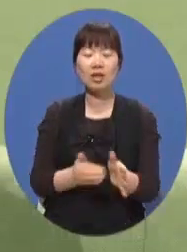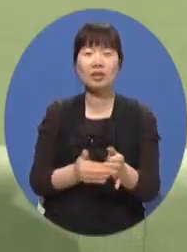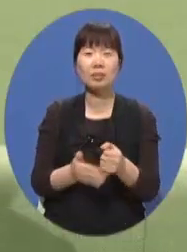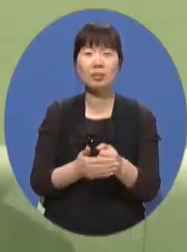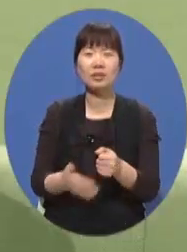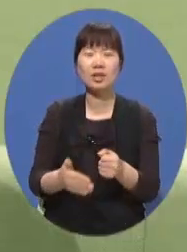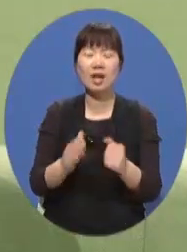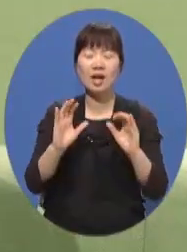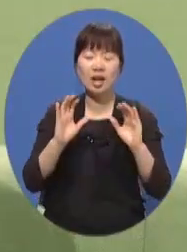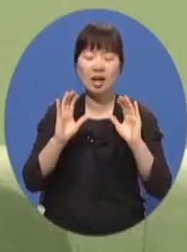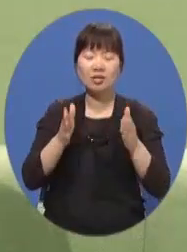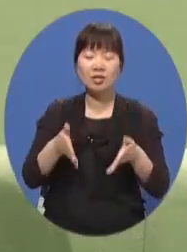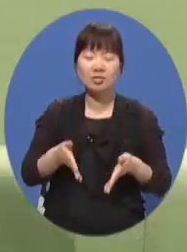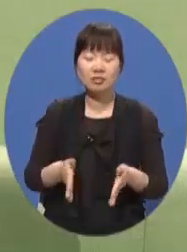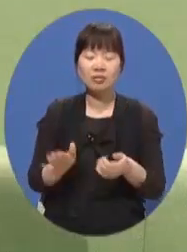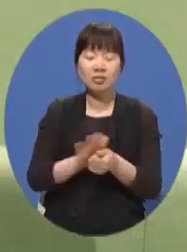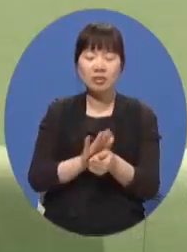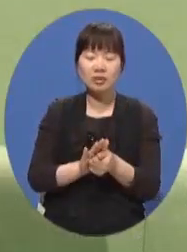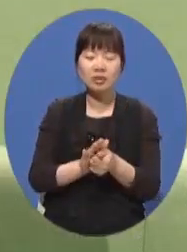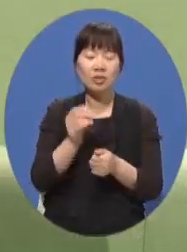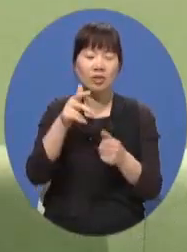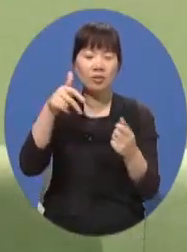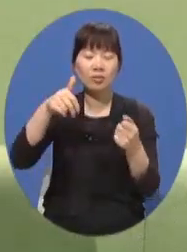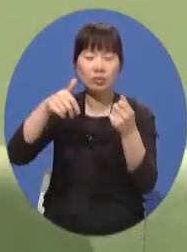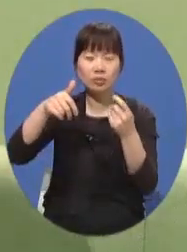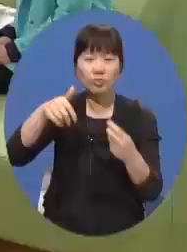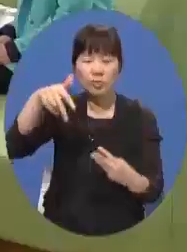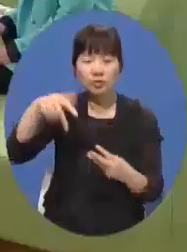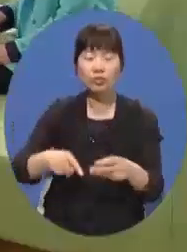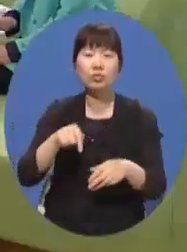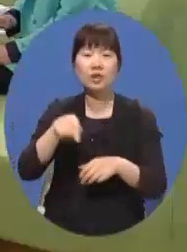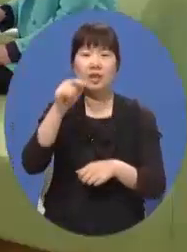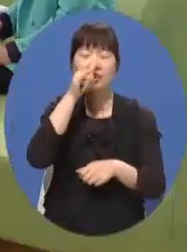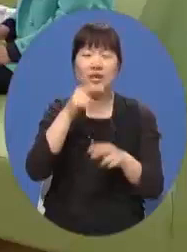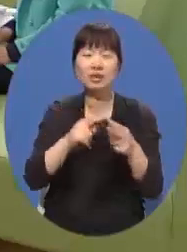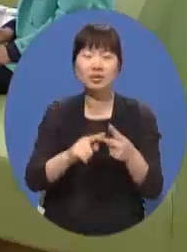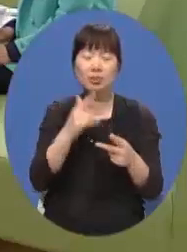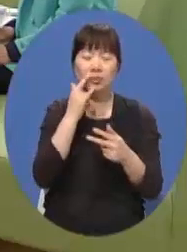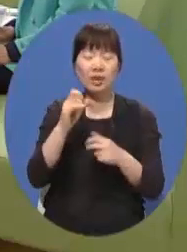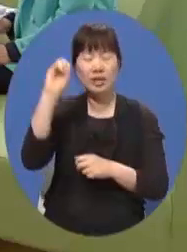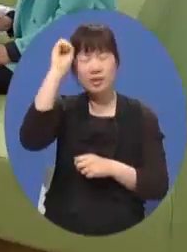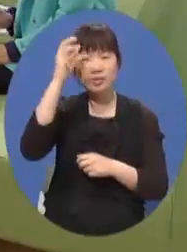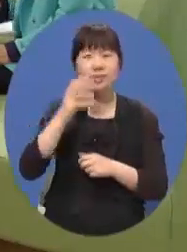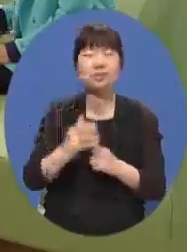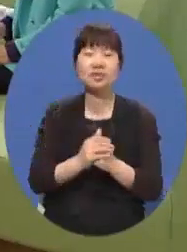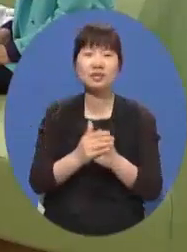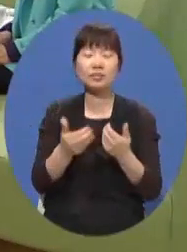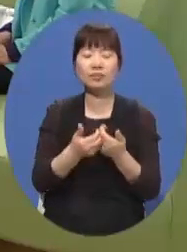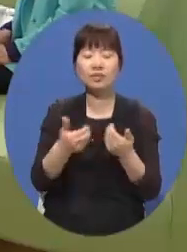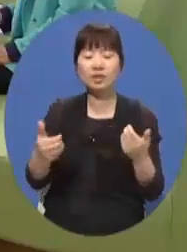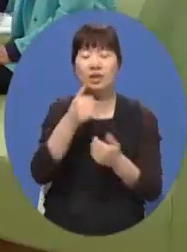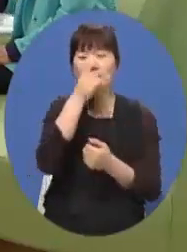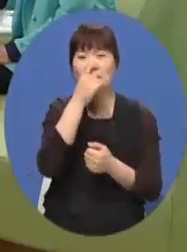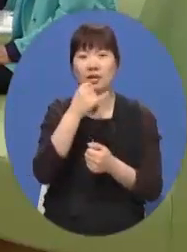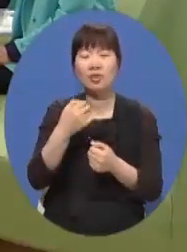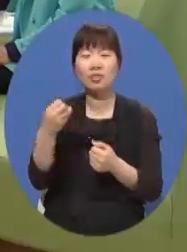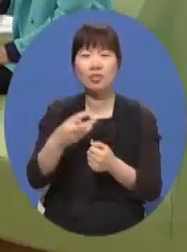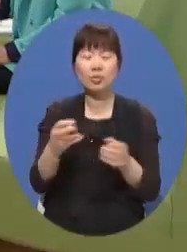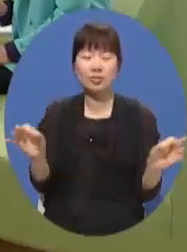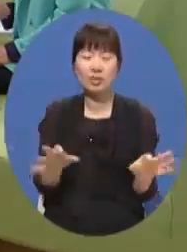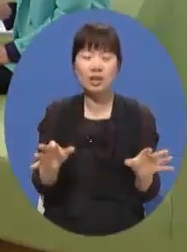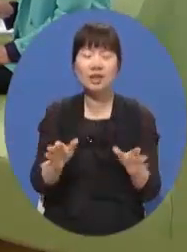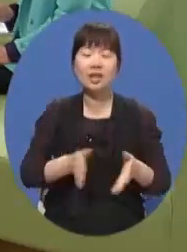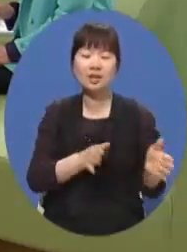이렇게 산후조리원에 몇 주 가 있다거나 뭐 이렇게 무슨 일로 인해서 부모와 갑작스럽게 이렇게 떨어지는 경우, 뭐 잠깐 이제